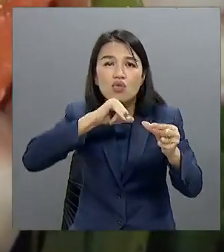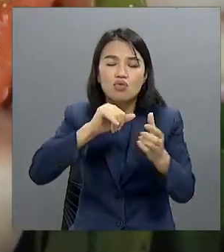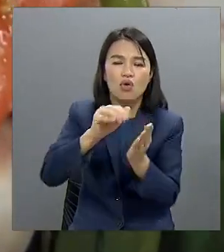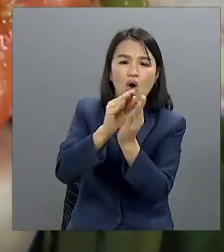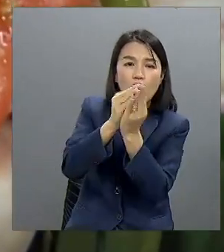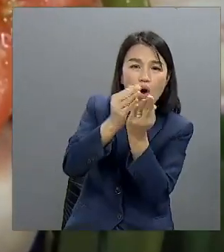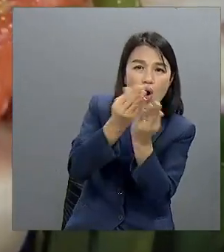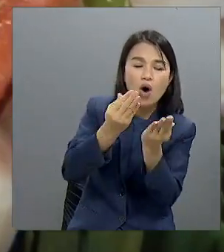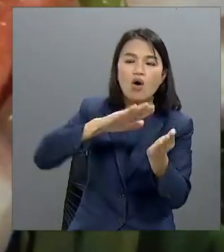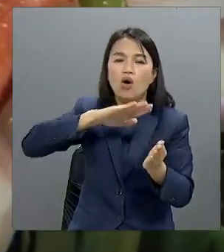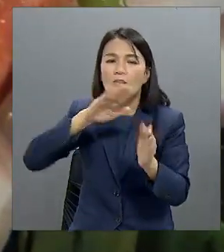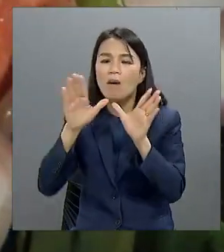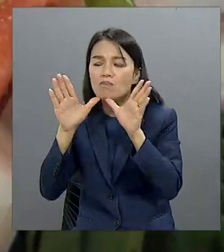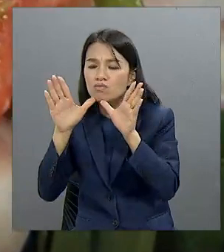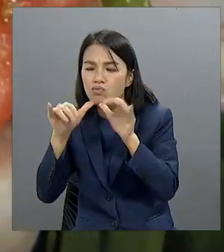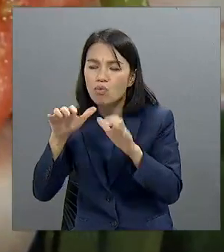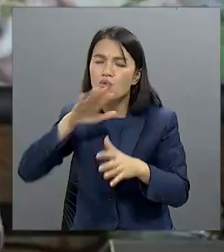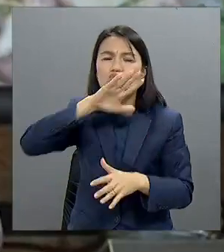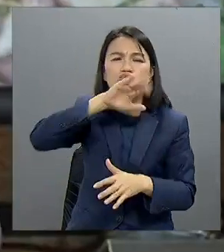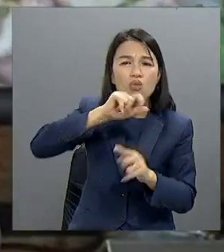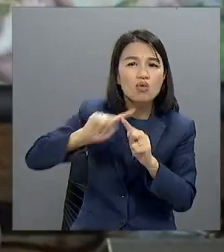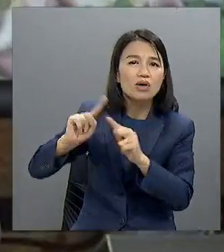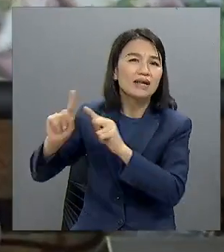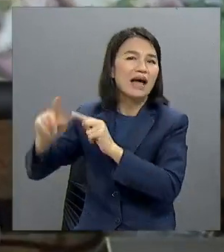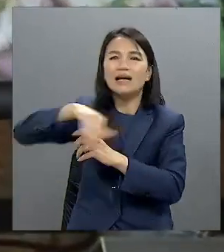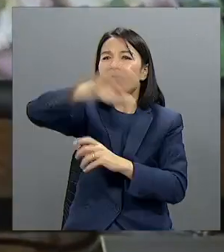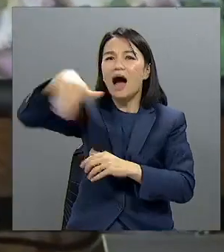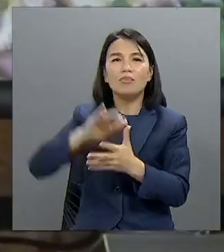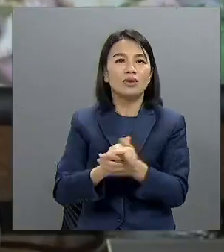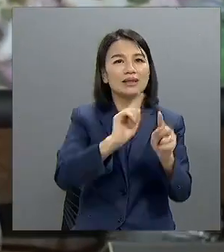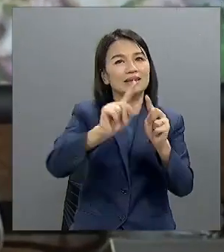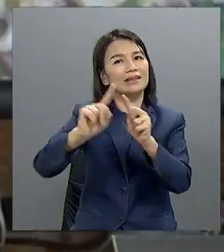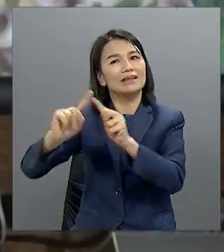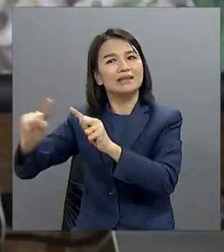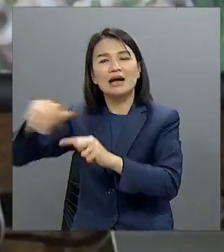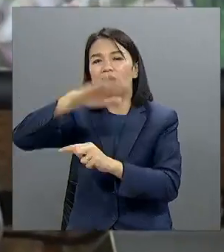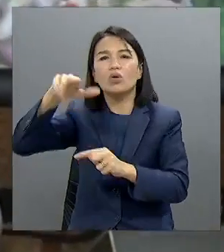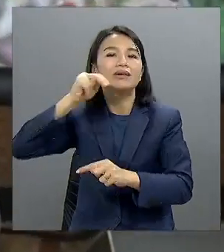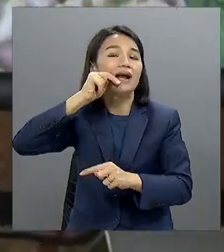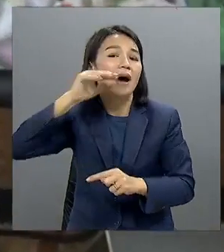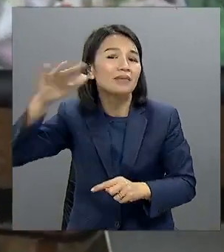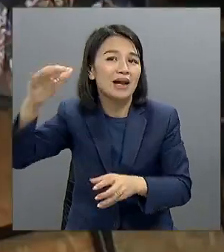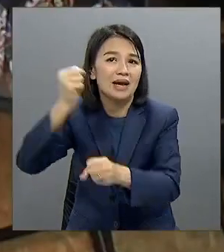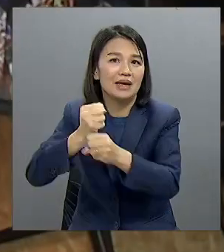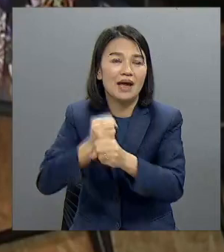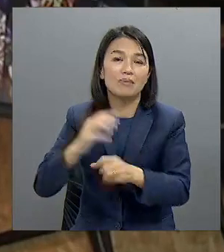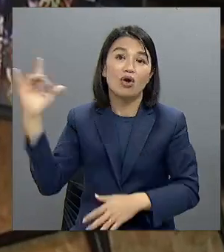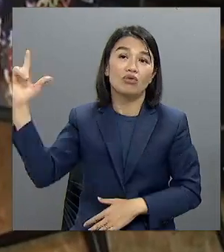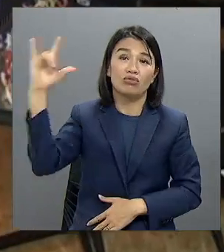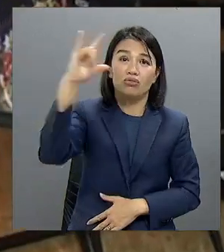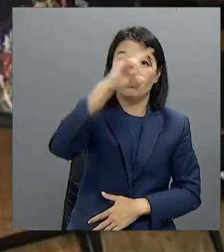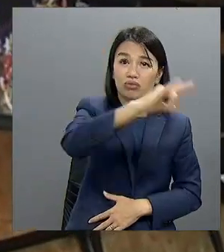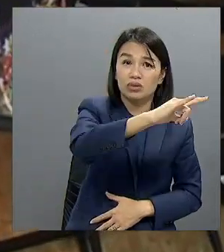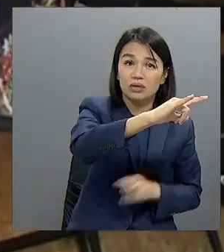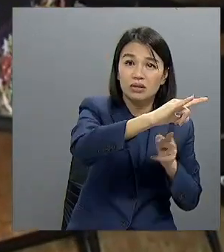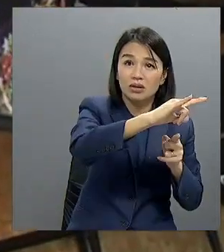ำปูอัดไข่แดงไข่หมึกทอดโอ้โหสารพัดเมนูเกี่ยวกับทะเลเลยค่ะคุณผู้ชม นี่ค่าตั๋วเครื่องบินเดินทางอีกสัก2ชั่วโม